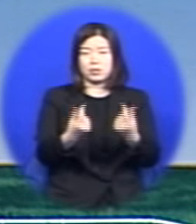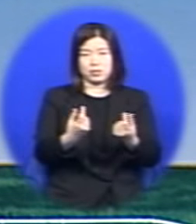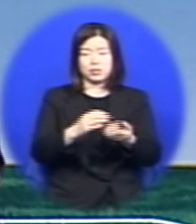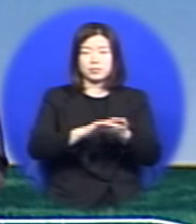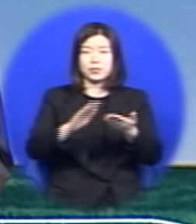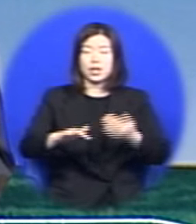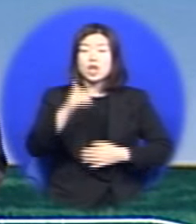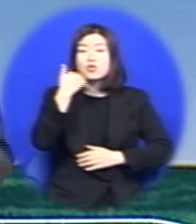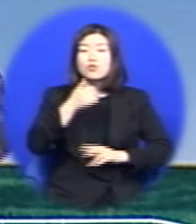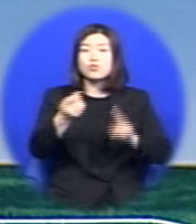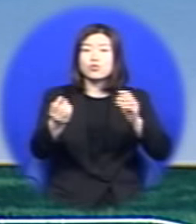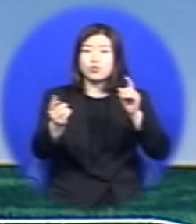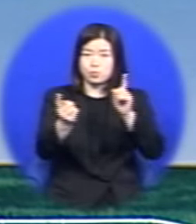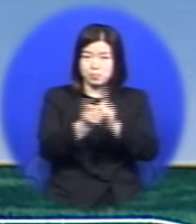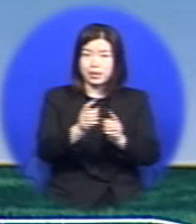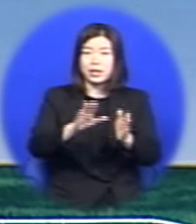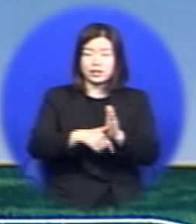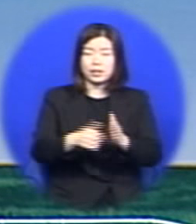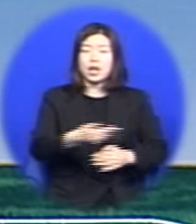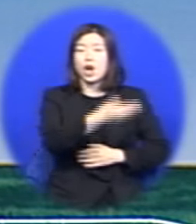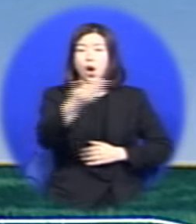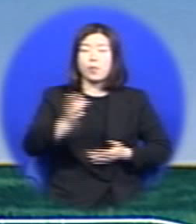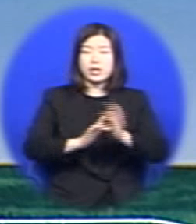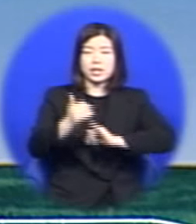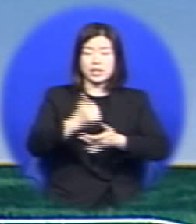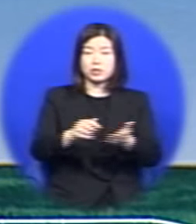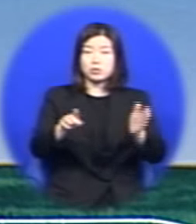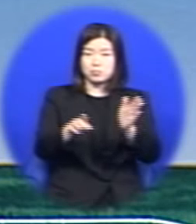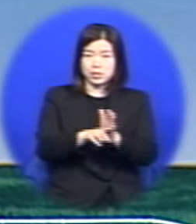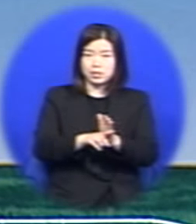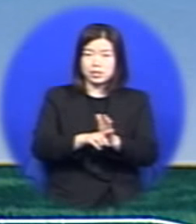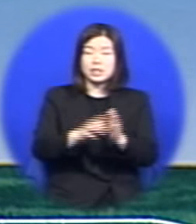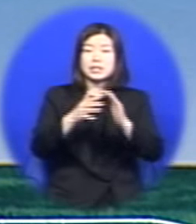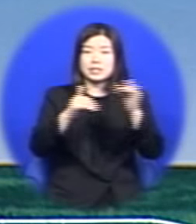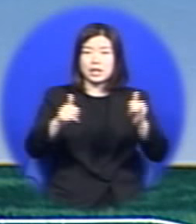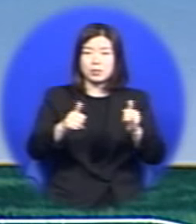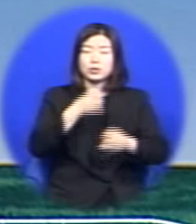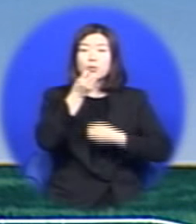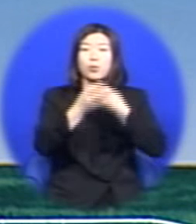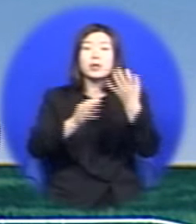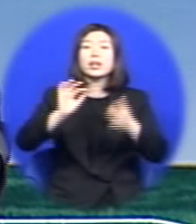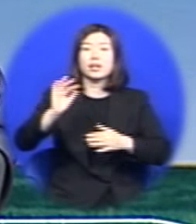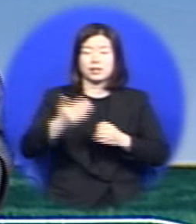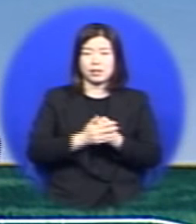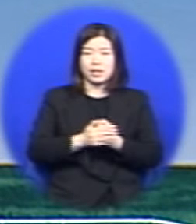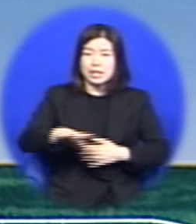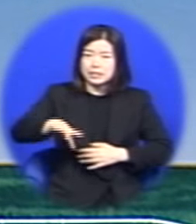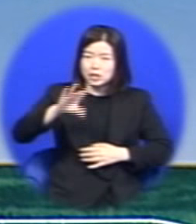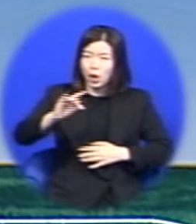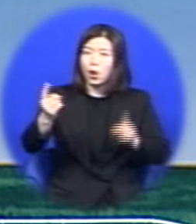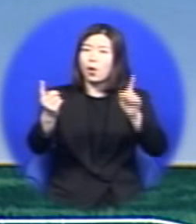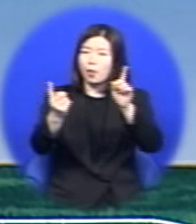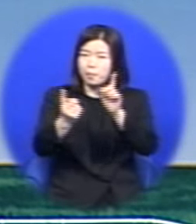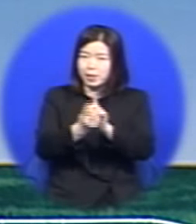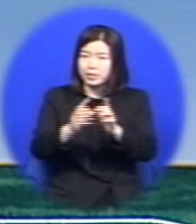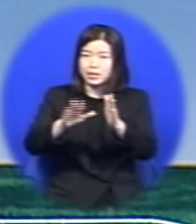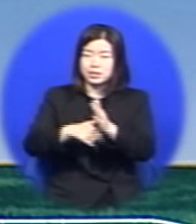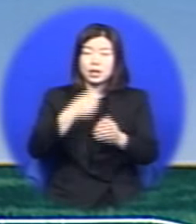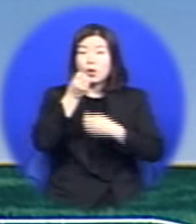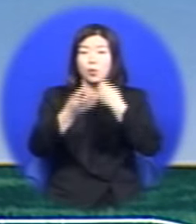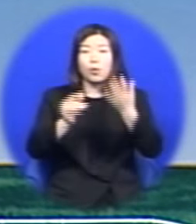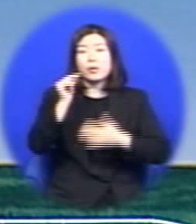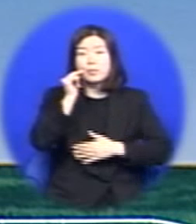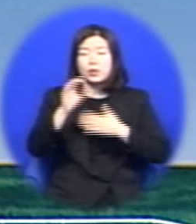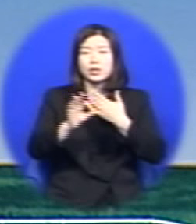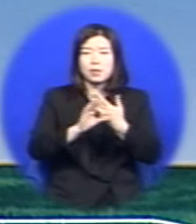때 제일 먼저 여러분이 예수 믿는 사람이라는 것을 고백하는 것입니다. 여러분이 처음 만남에서 고백을 못하면 그